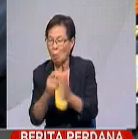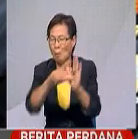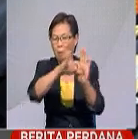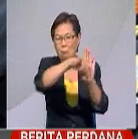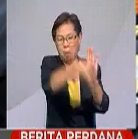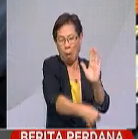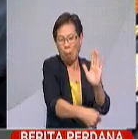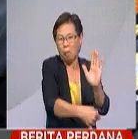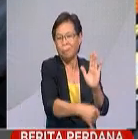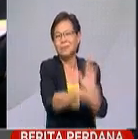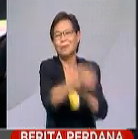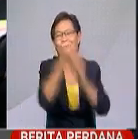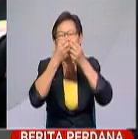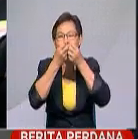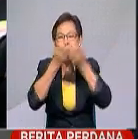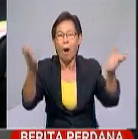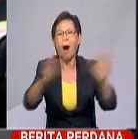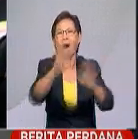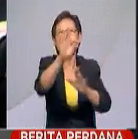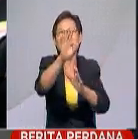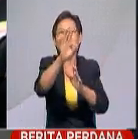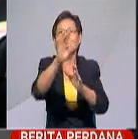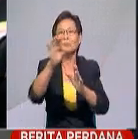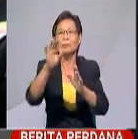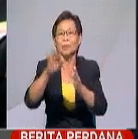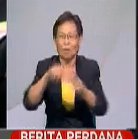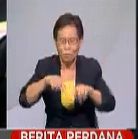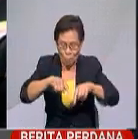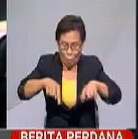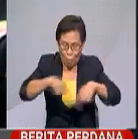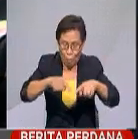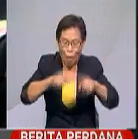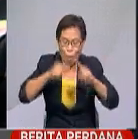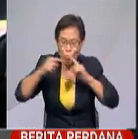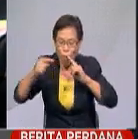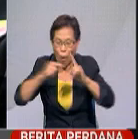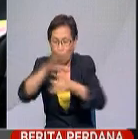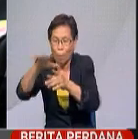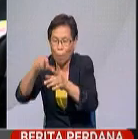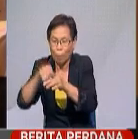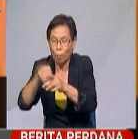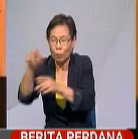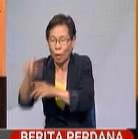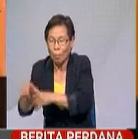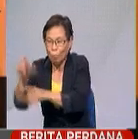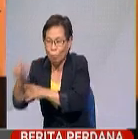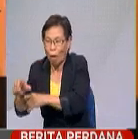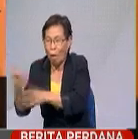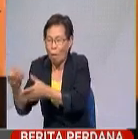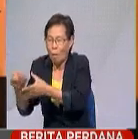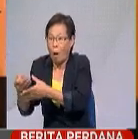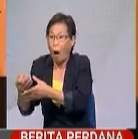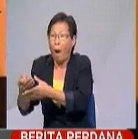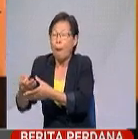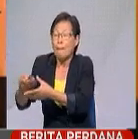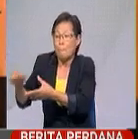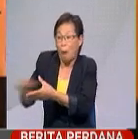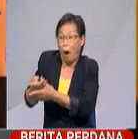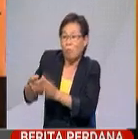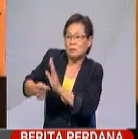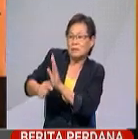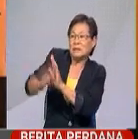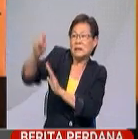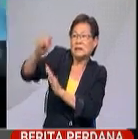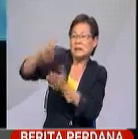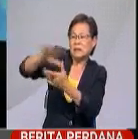peribadinya selepas beliau mendedahkan 9 rakaman perbualan dipercayai melibatkan beberapa individu berprofil tinggi termasuk Datuk